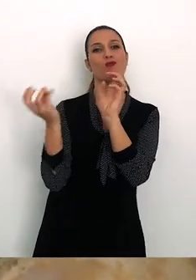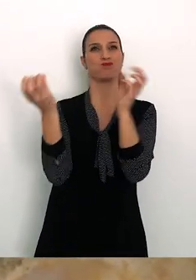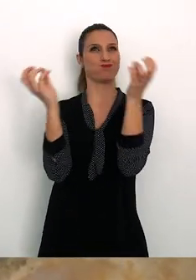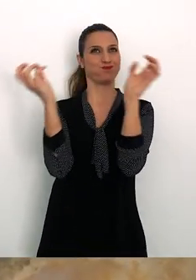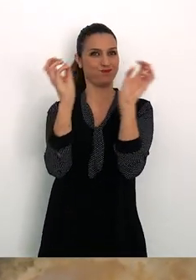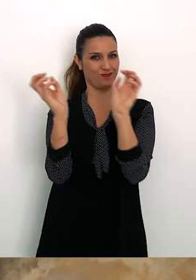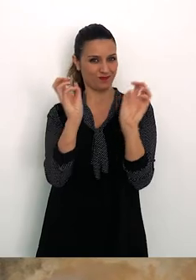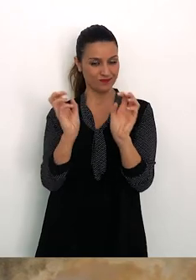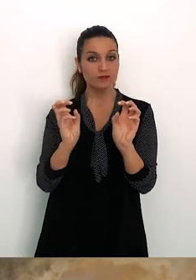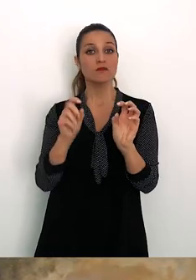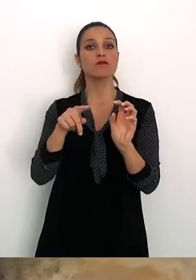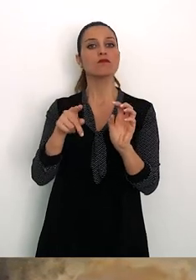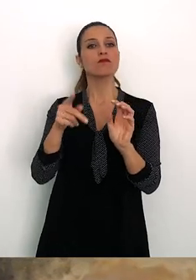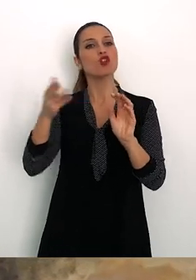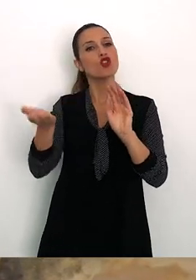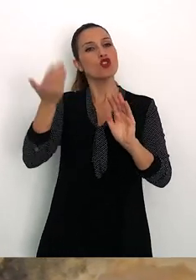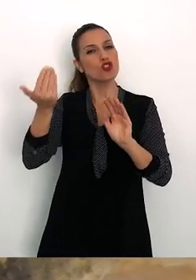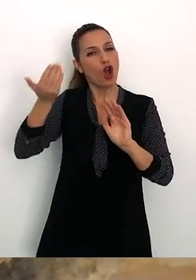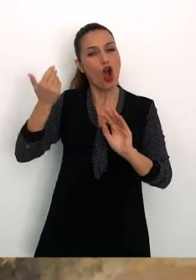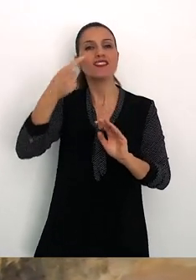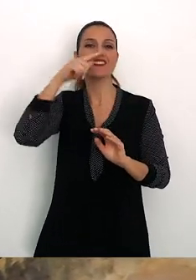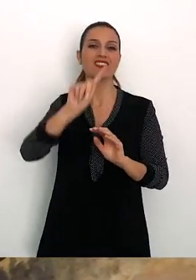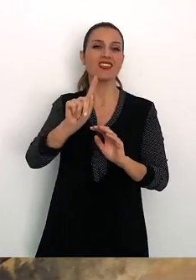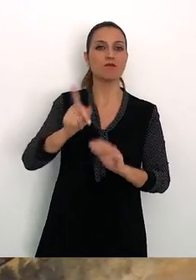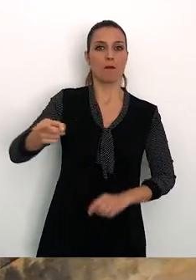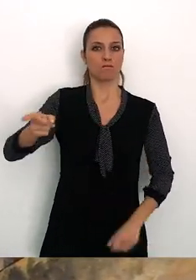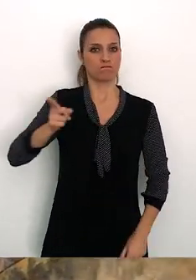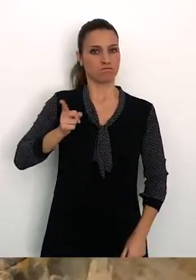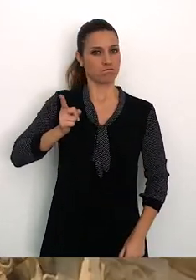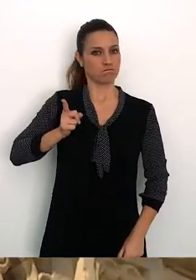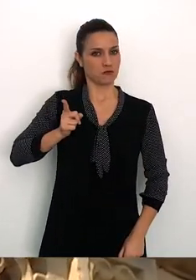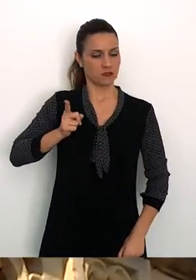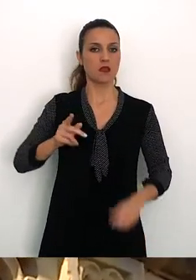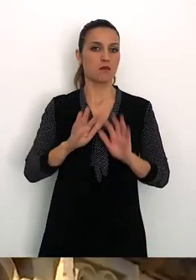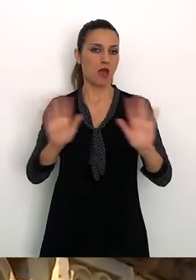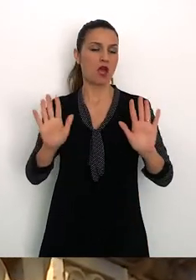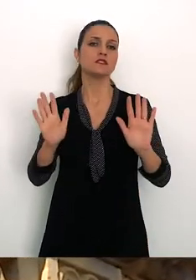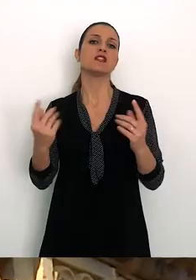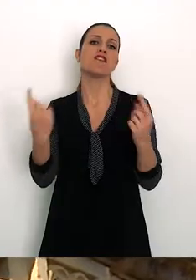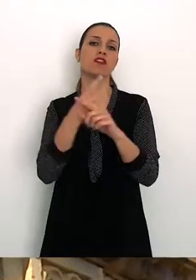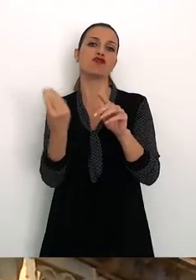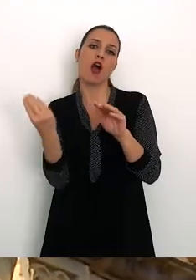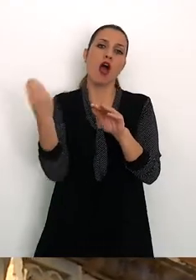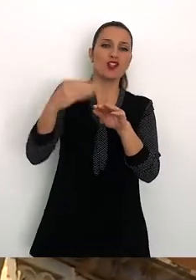restyling considerevole che eliminò gli elementi architettonici strettamente legati alle funzioni difensive.